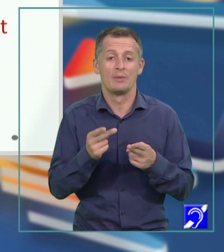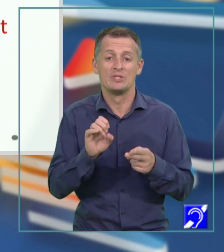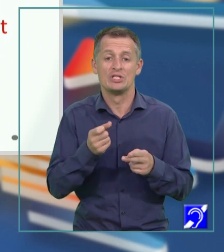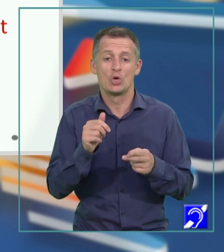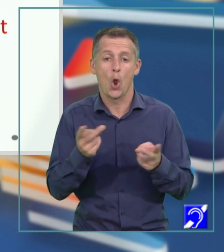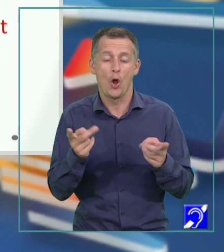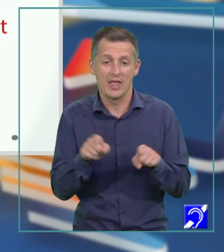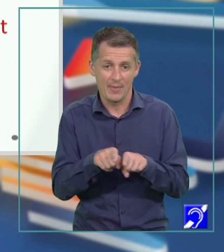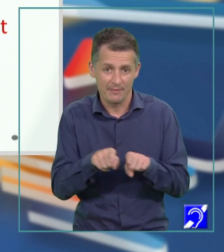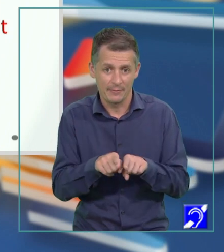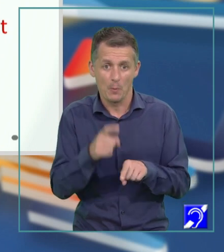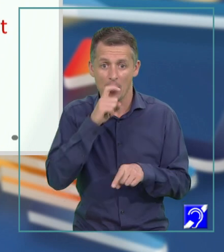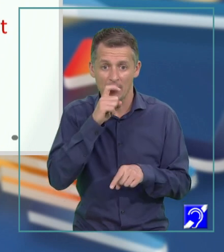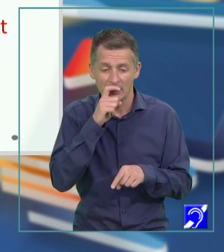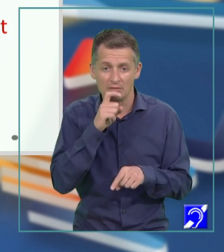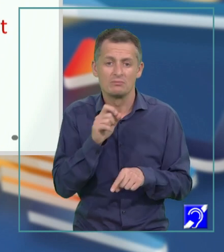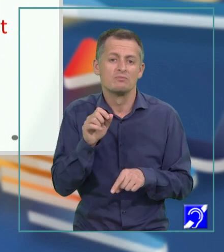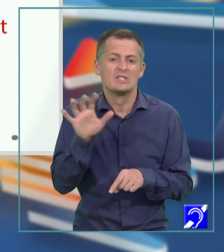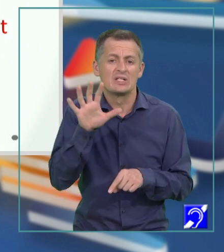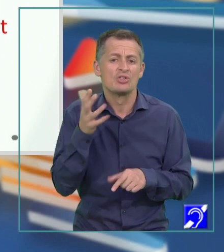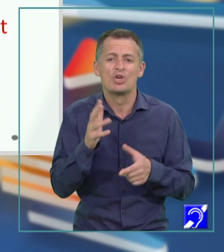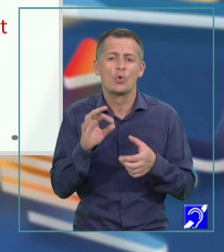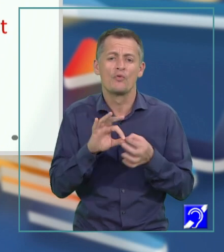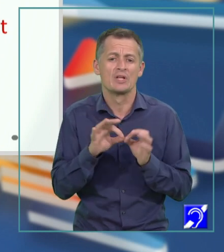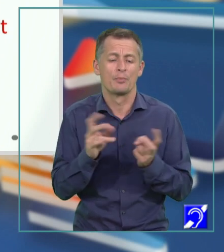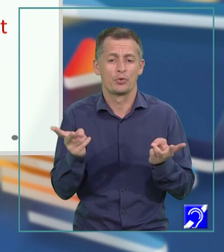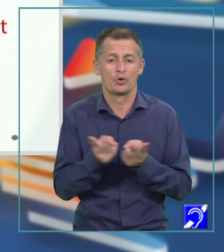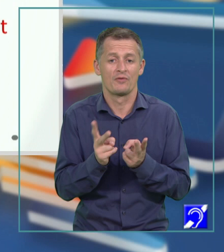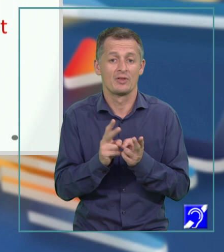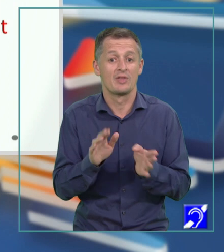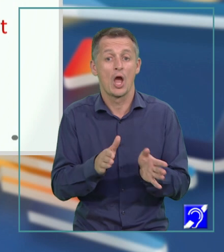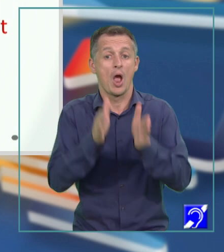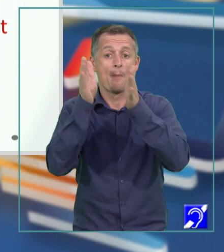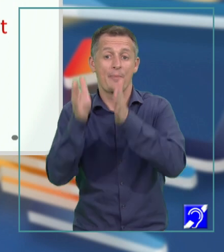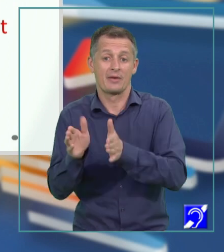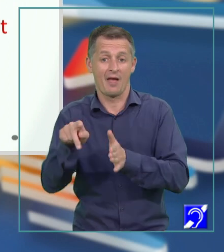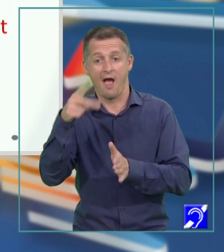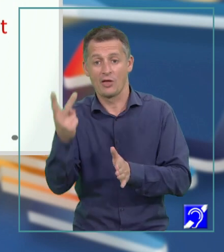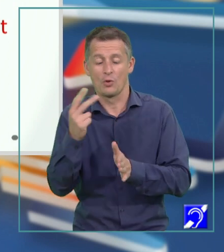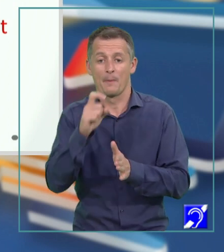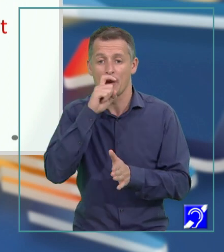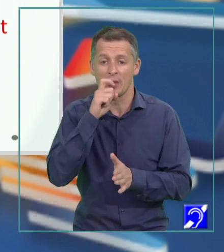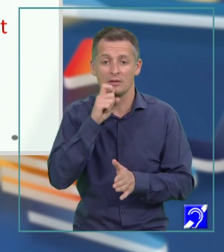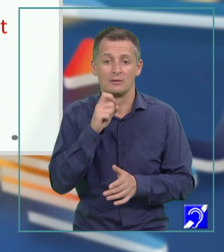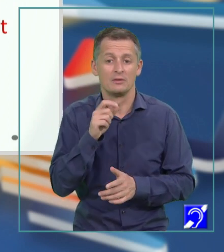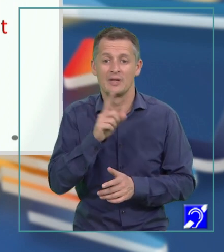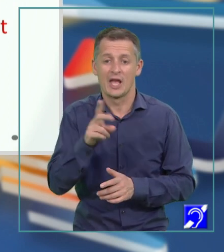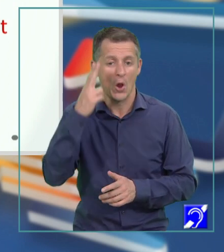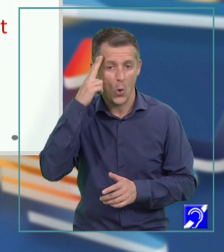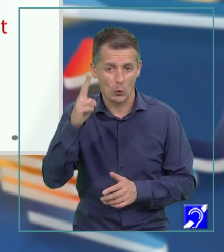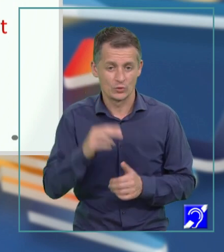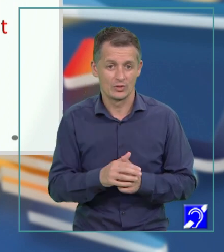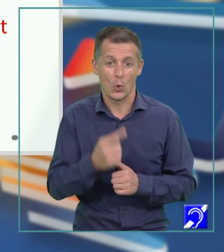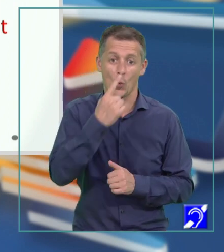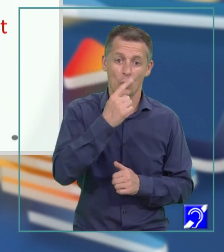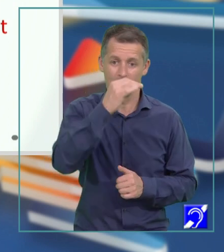contextul. Un bărbat străin. Ce cuvânt s-ar potrivi din coloana a doua? Un bărbat necunoscut. Deci, unu